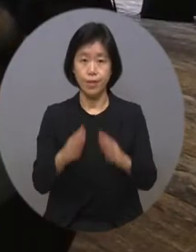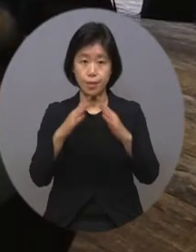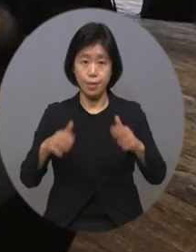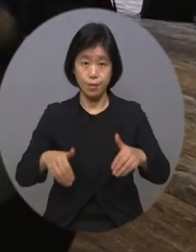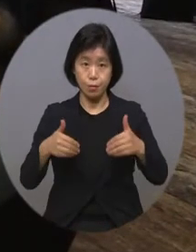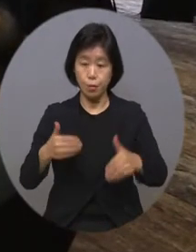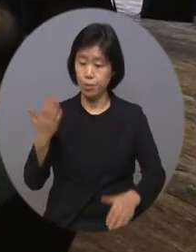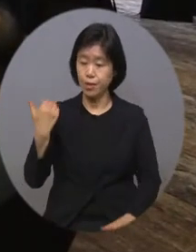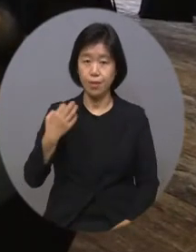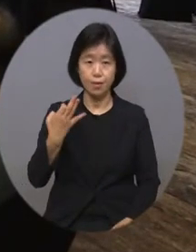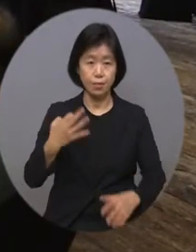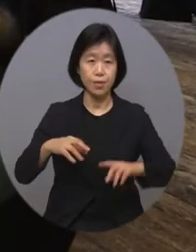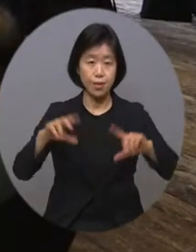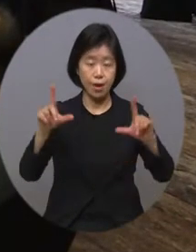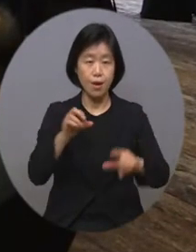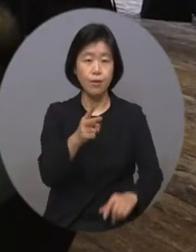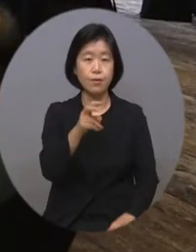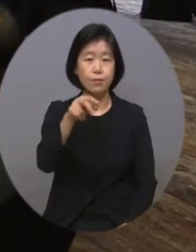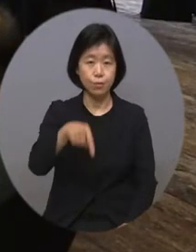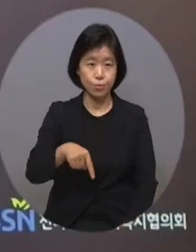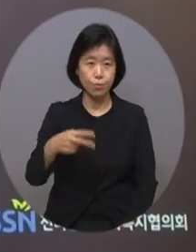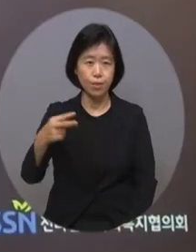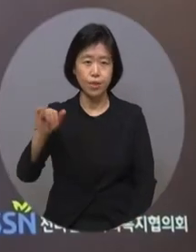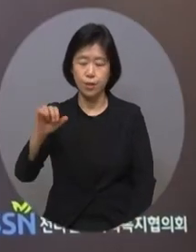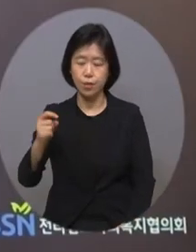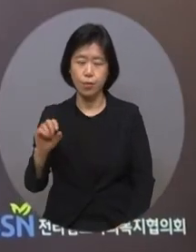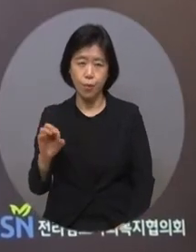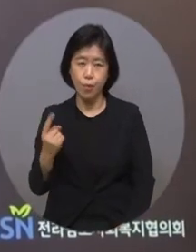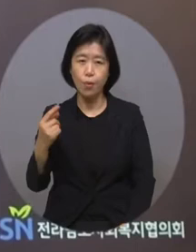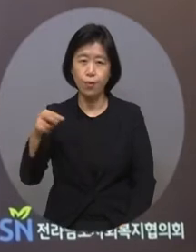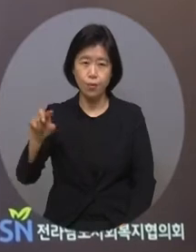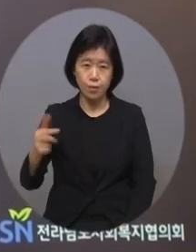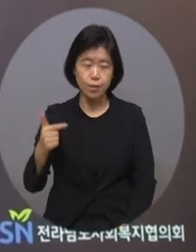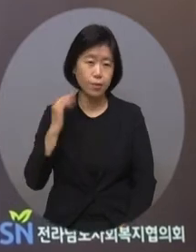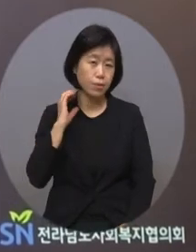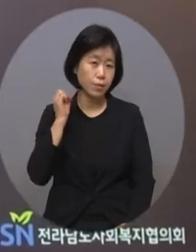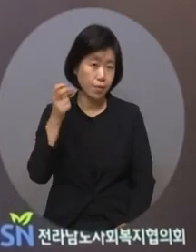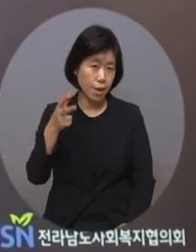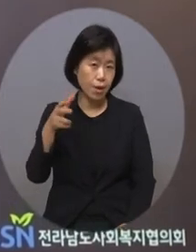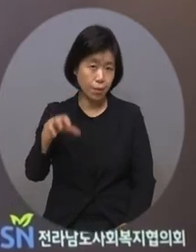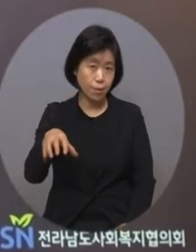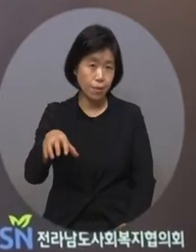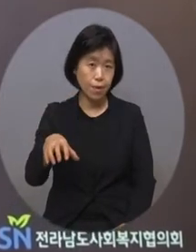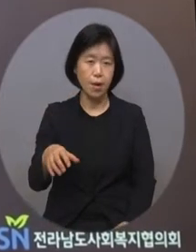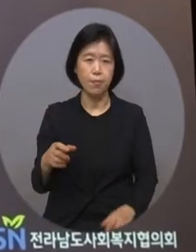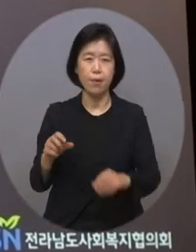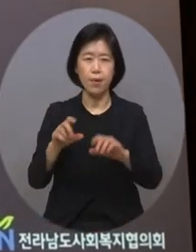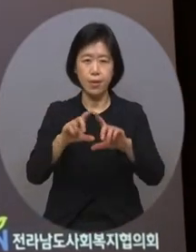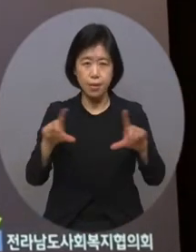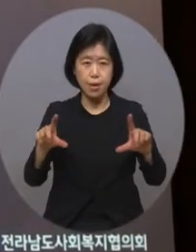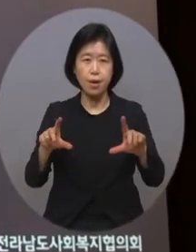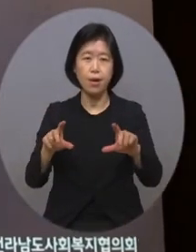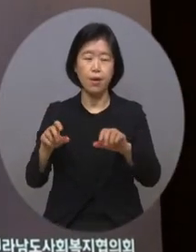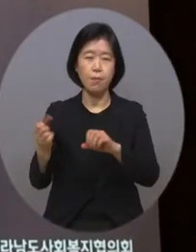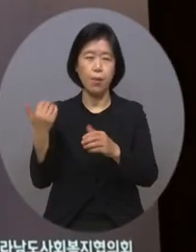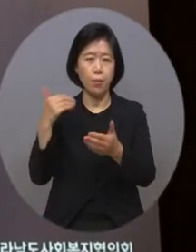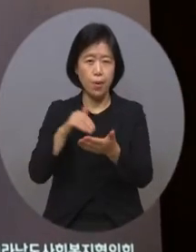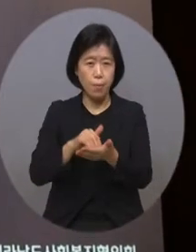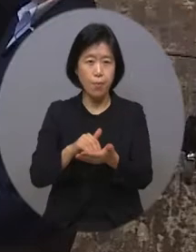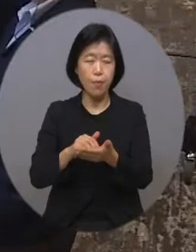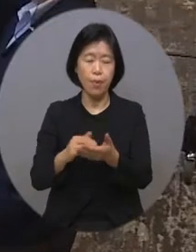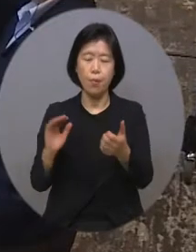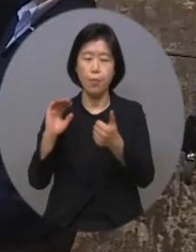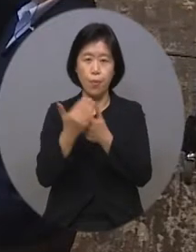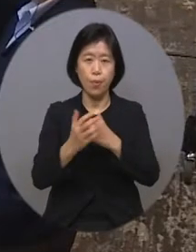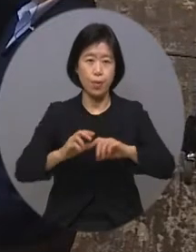전라남도는 지난 14일 여수 디오션 호텔에서 일상 회복과 포용복지 구현을 주제로